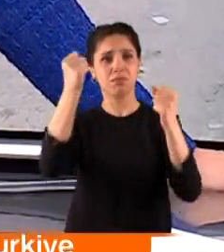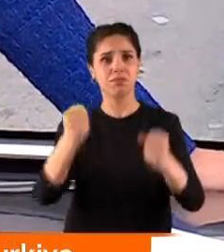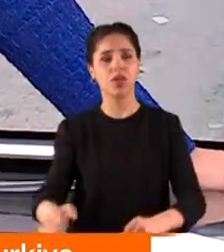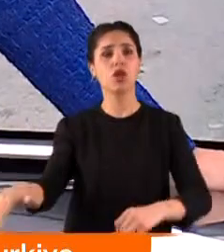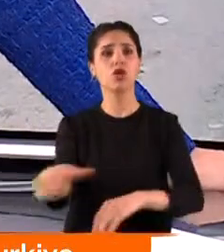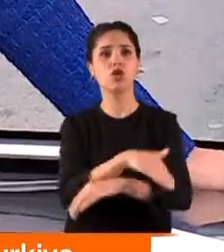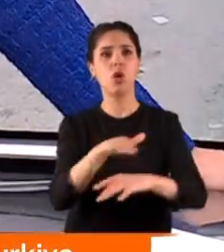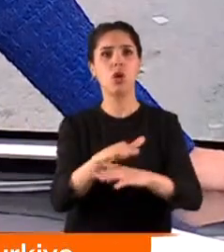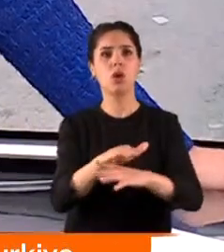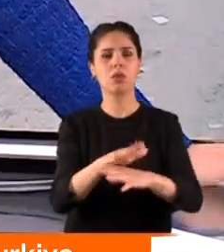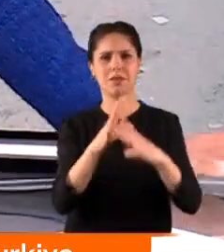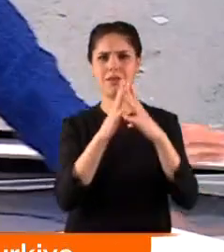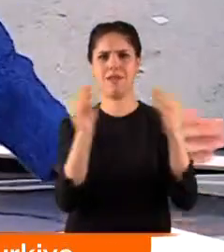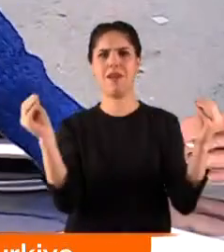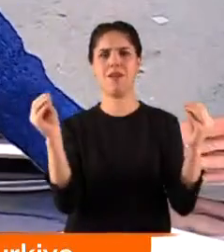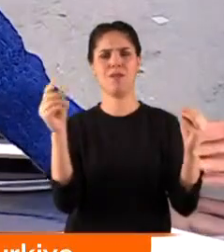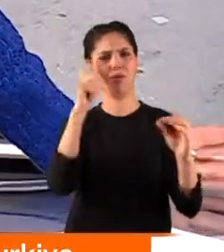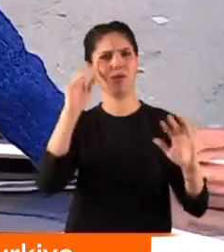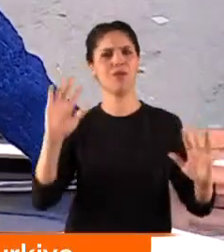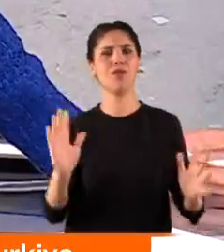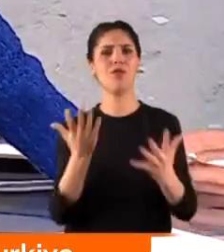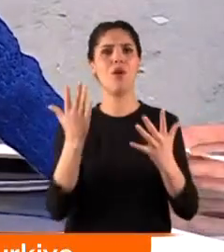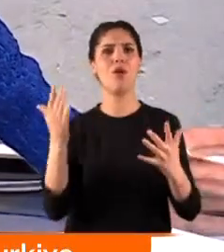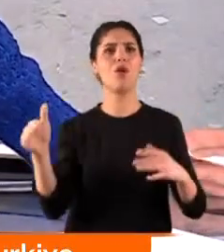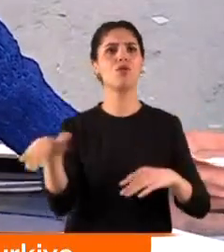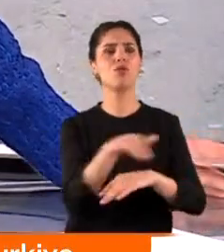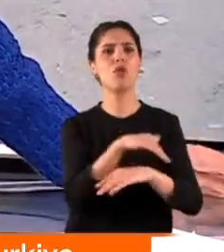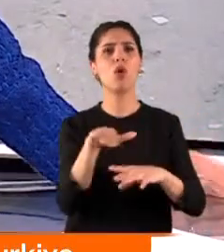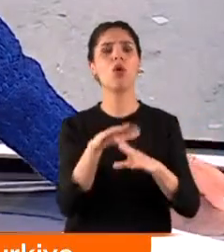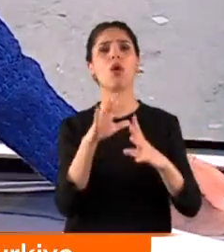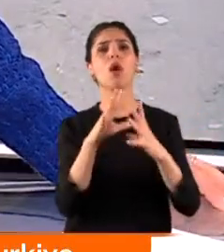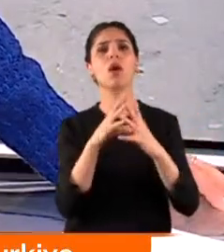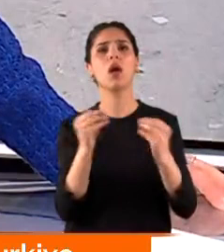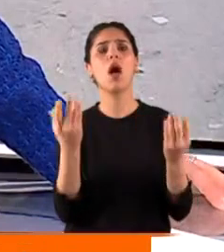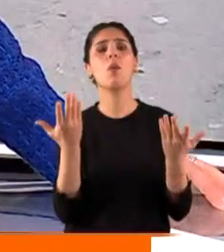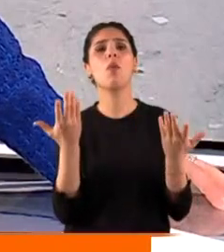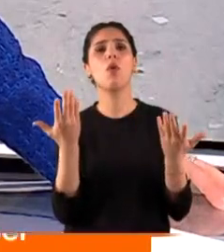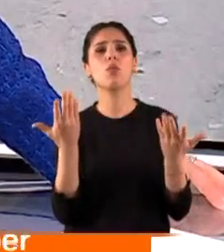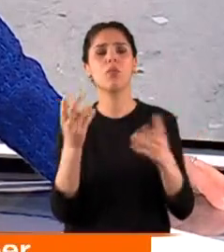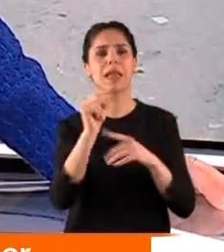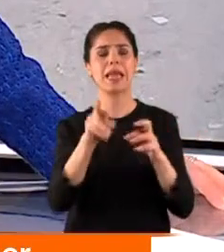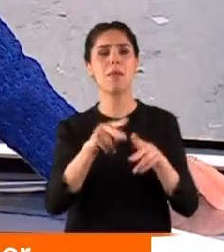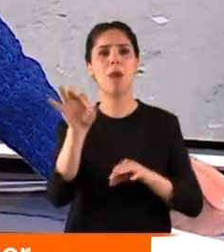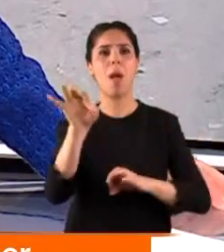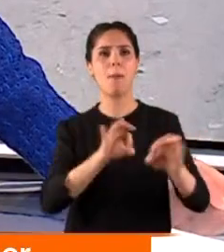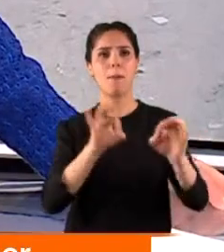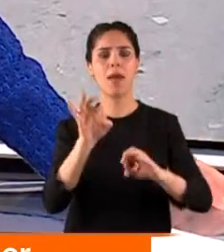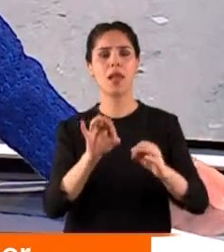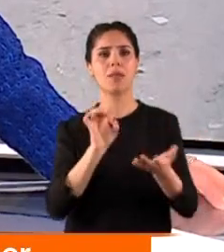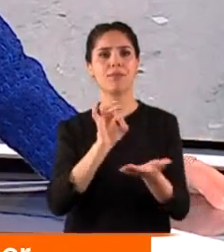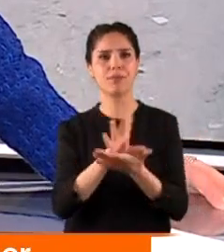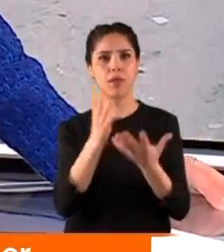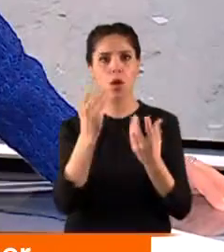sokağın bir anda ortadan kaybolmasıyla neye uğradığını şaşırdı. Sokak fiilen kaybolmadı aslında. İmar planından